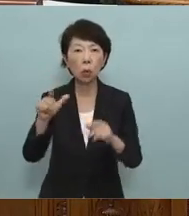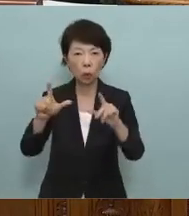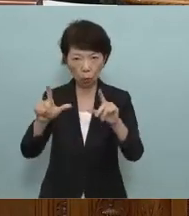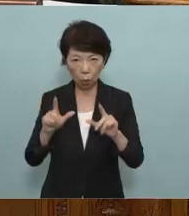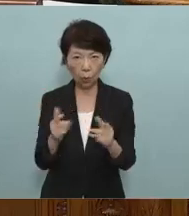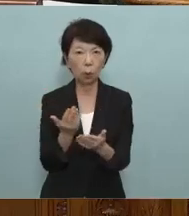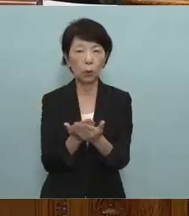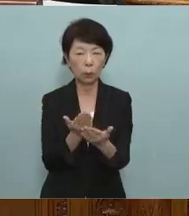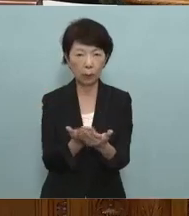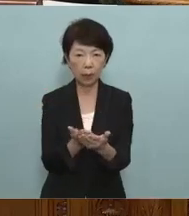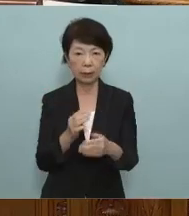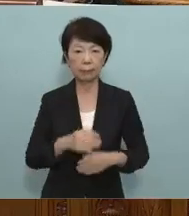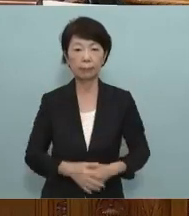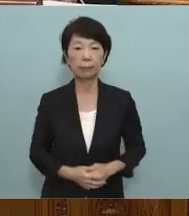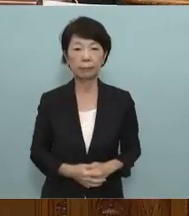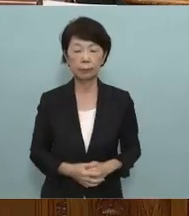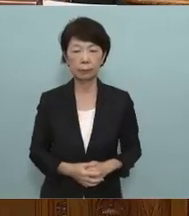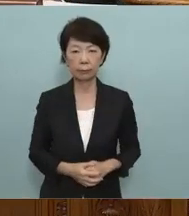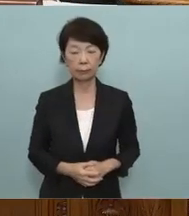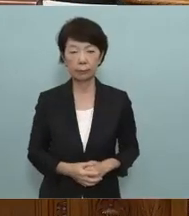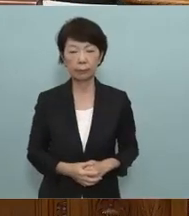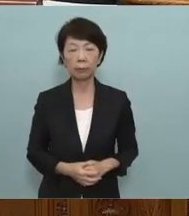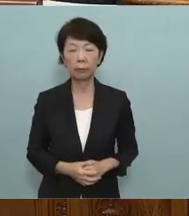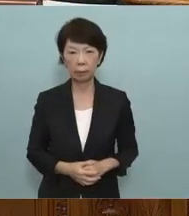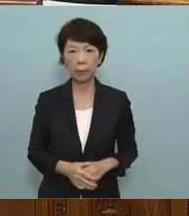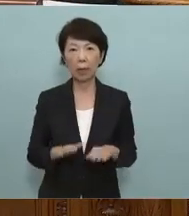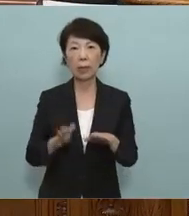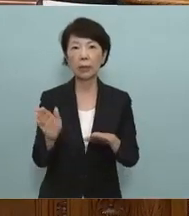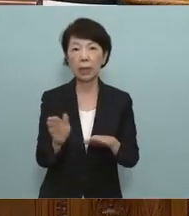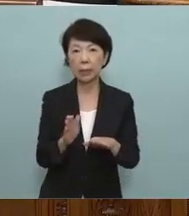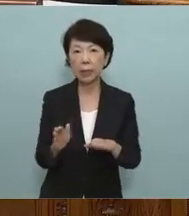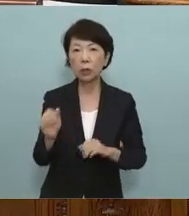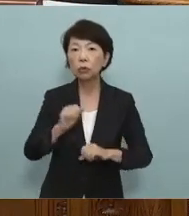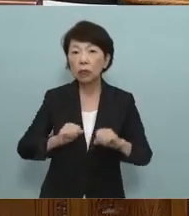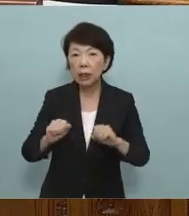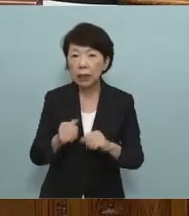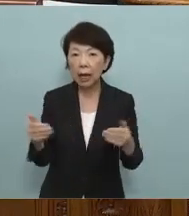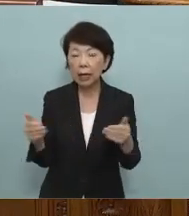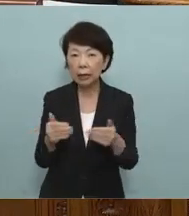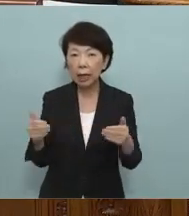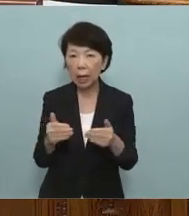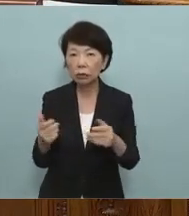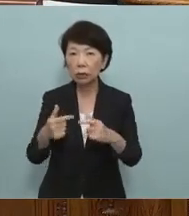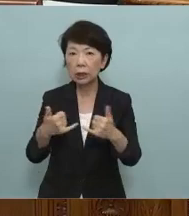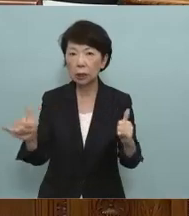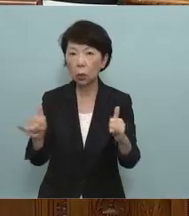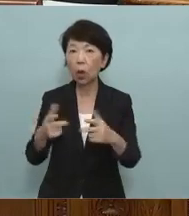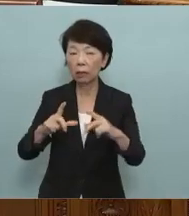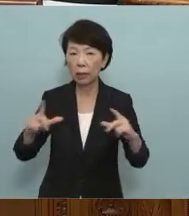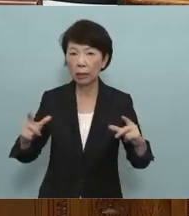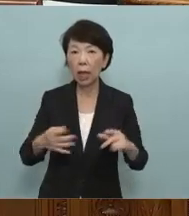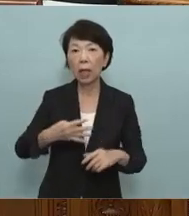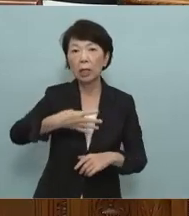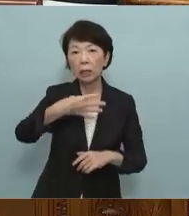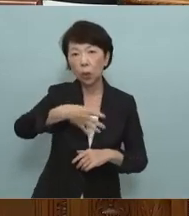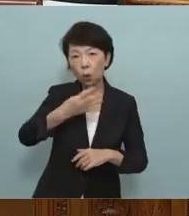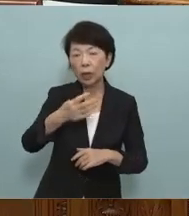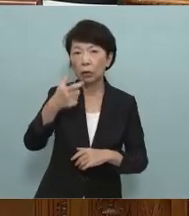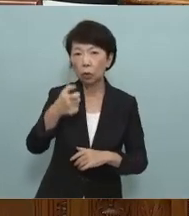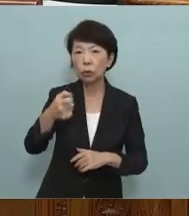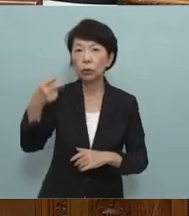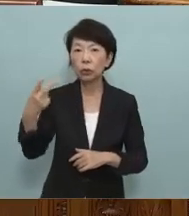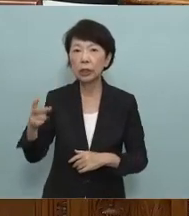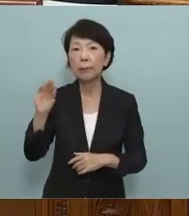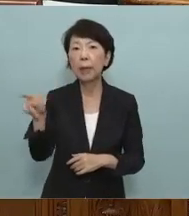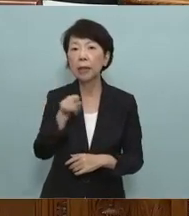を求めます。近年、フリーランスとして働く方が増加し、462万人に